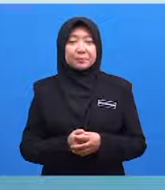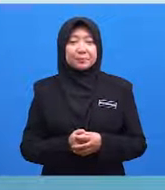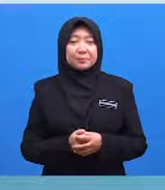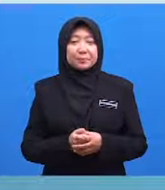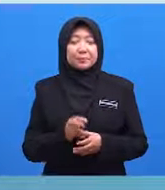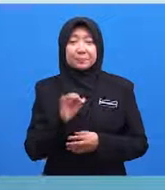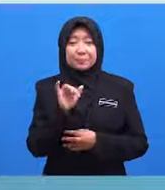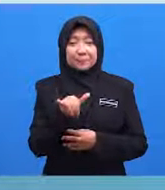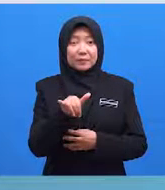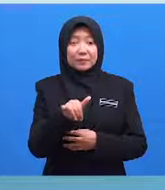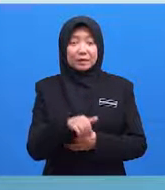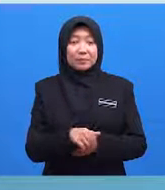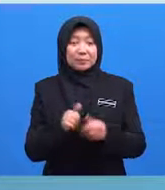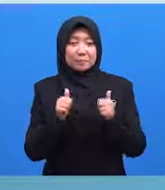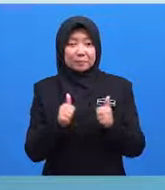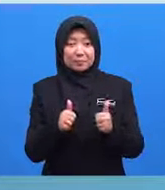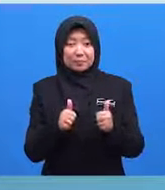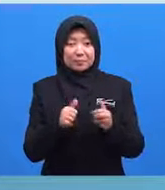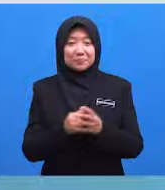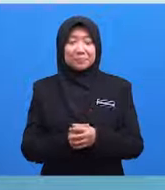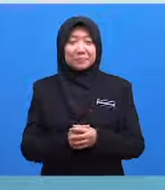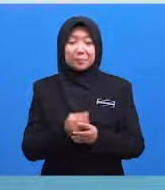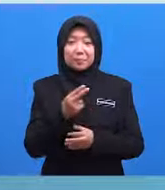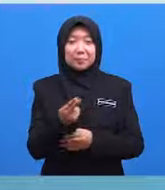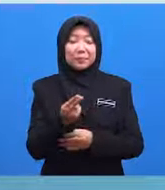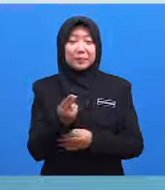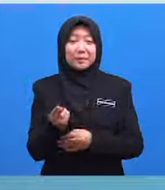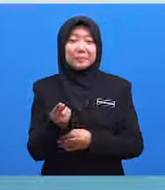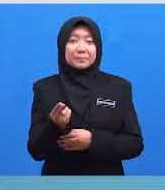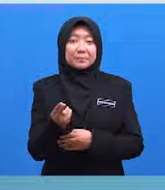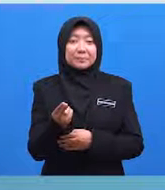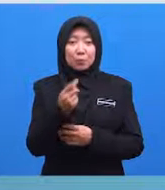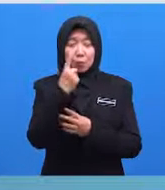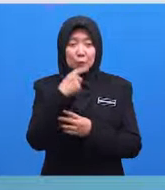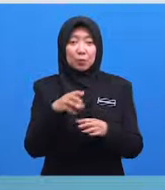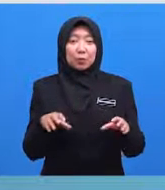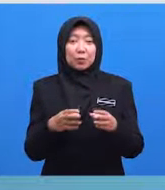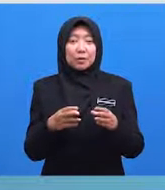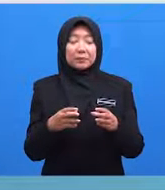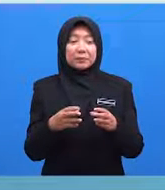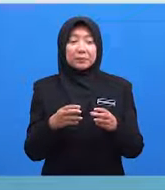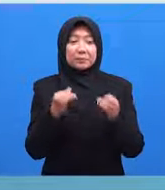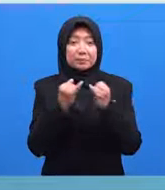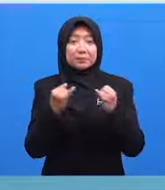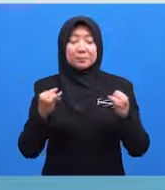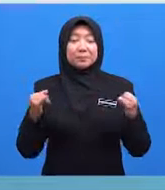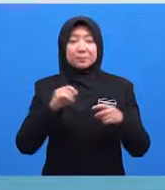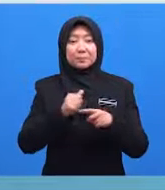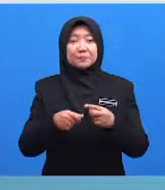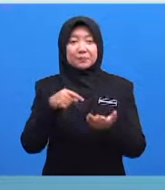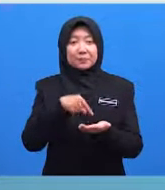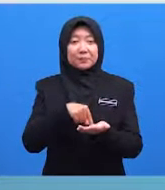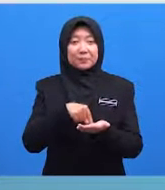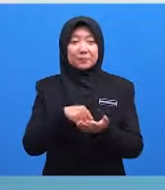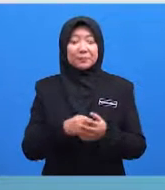Ya, bagus. Bahan-bahan yang diperlukan bagi penyediaan aglio olio udang ini